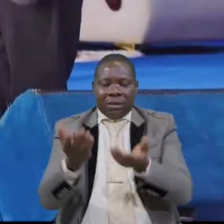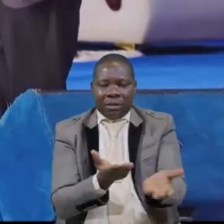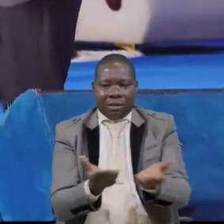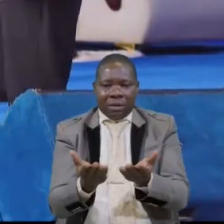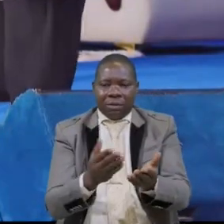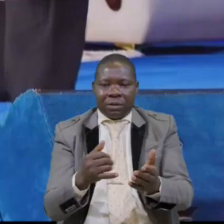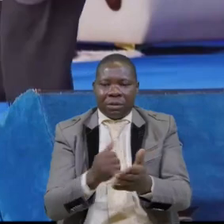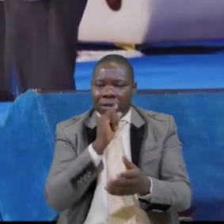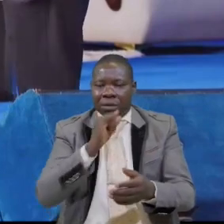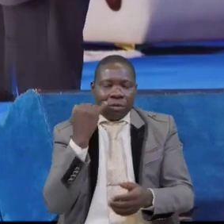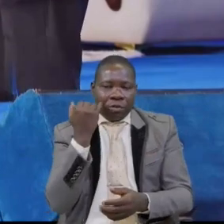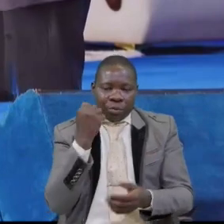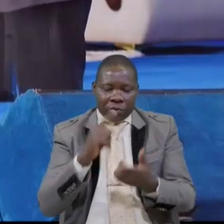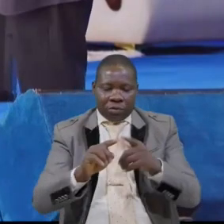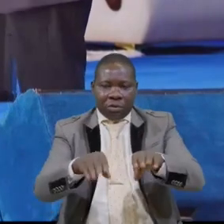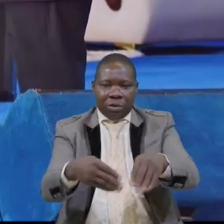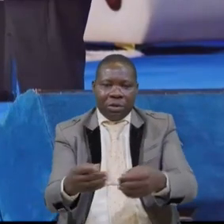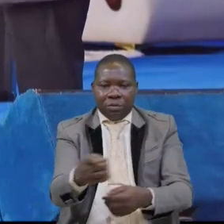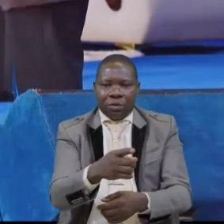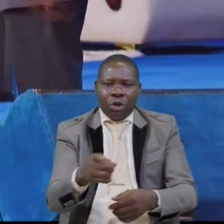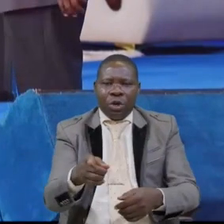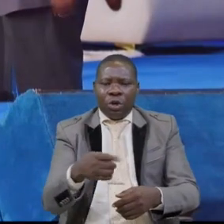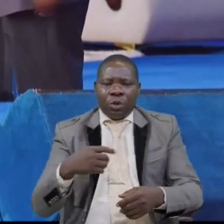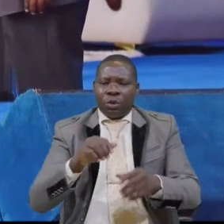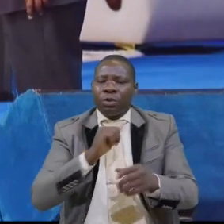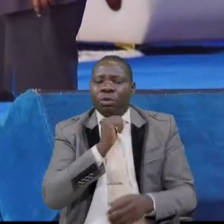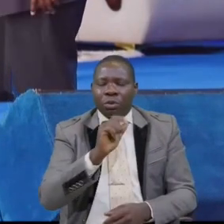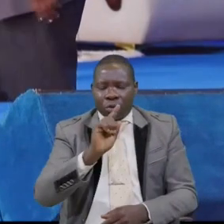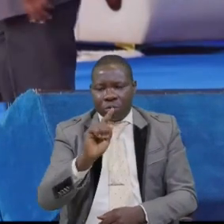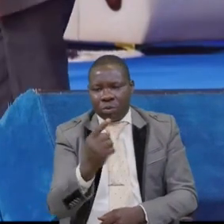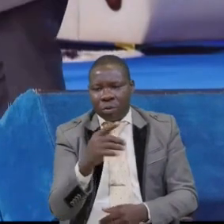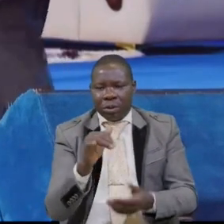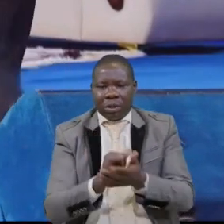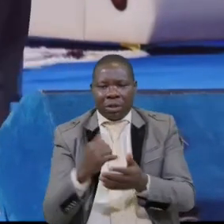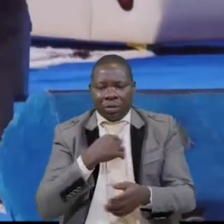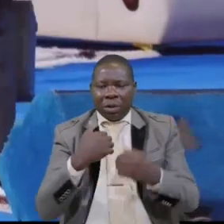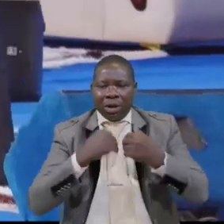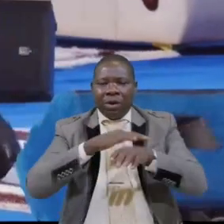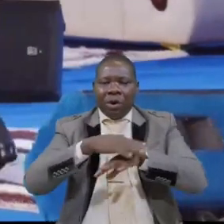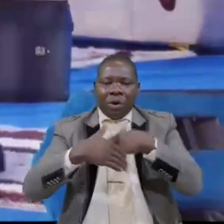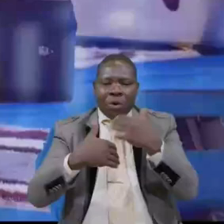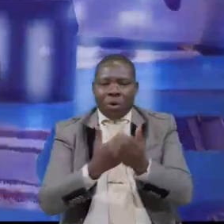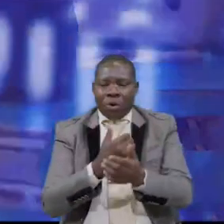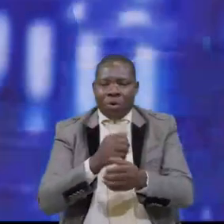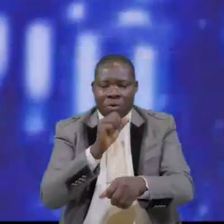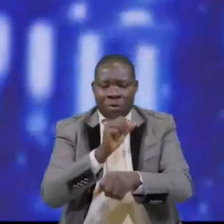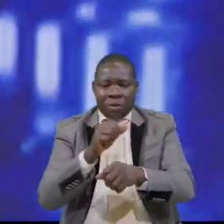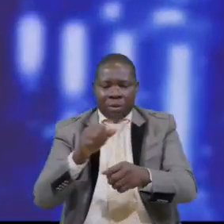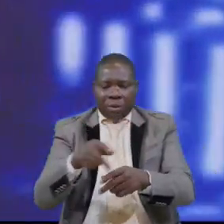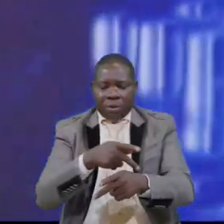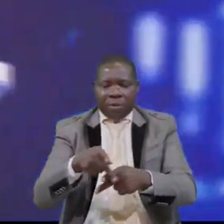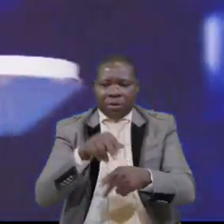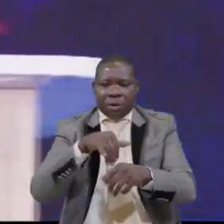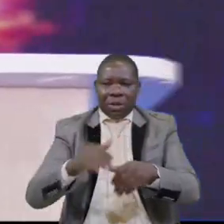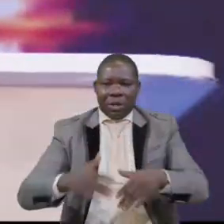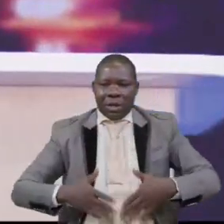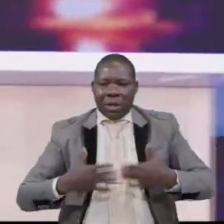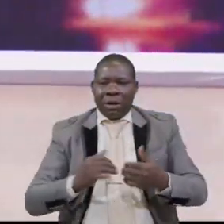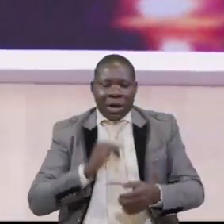Non seulement ça, regardez la profession dans la vie. Je vais vous lire par ça des écritures qui montrent que